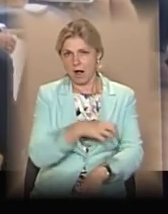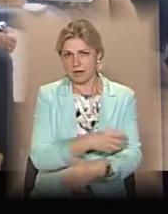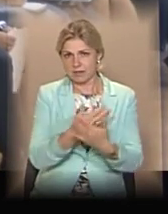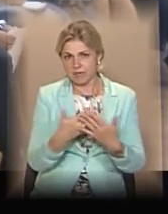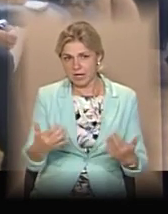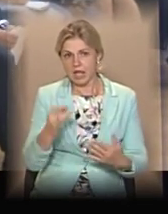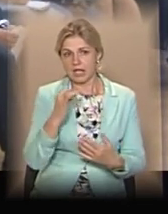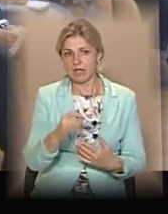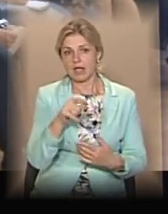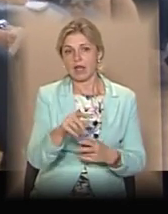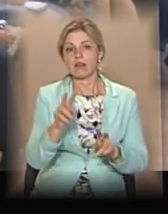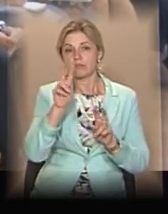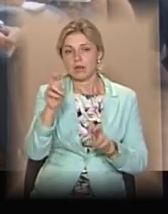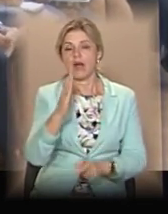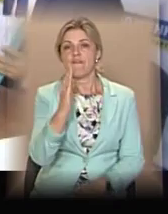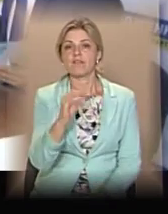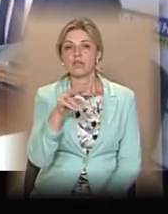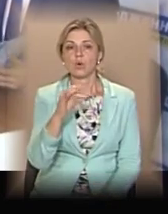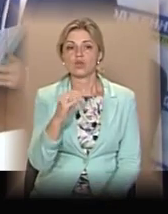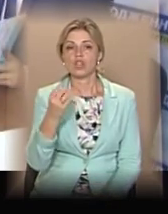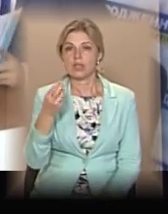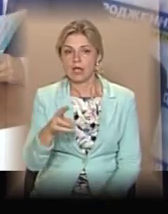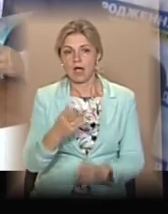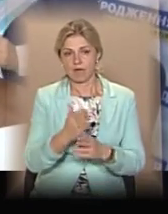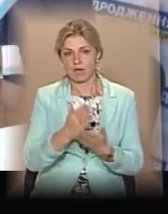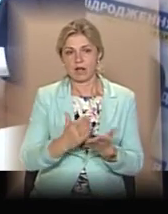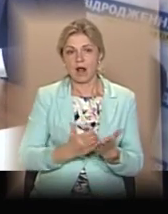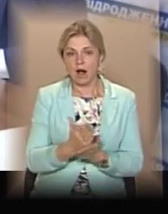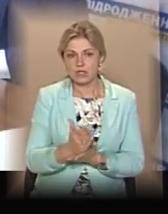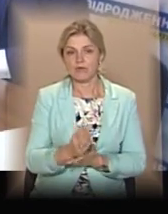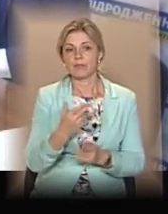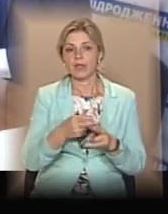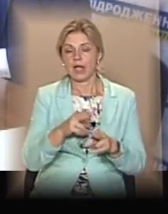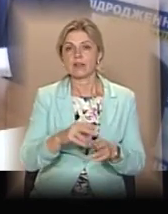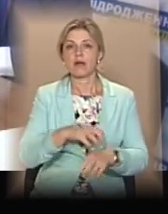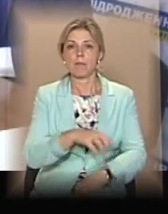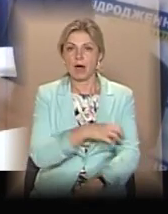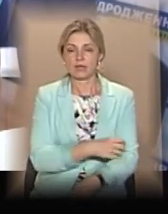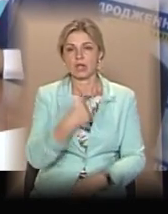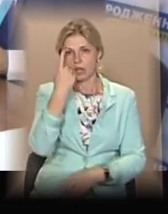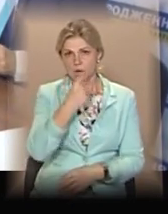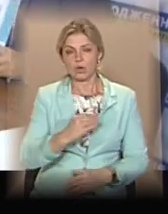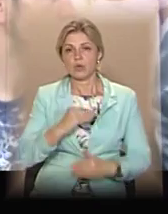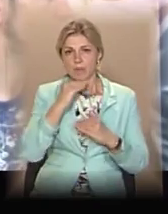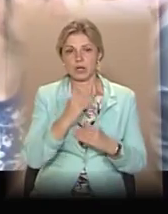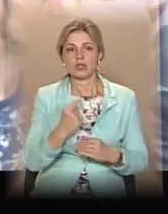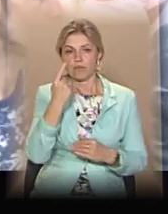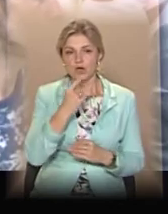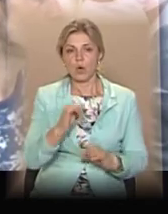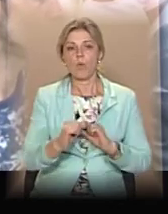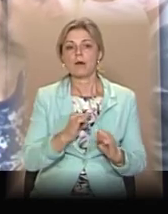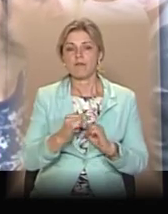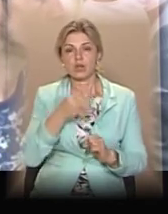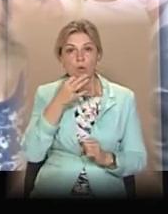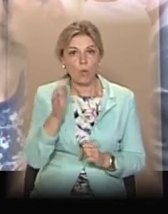команди «Відродження» є її якість. Рушійна сила осередків партії «Відродження» – самодостатні особистості з великим життєвим та управлінським